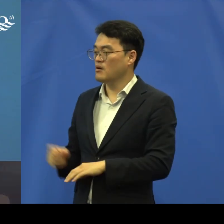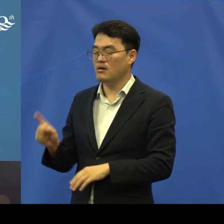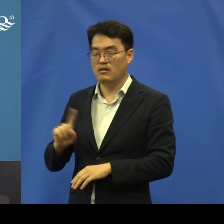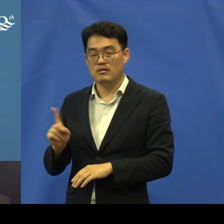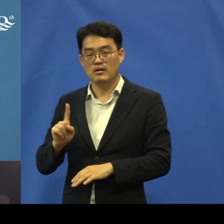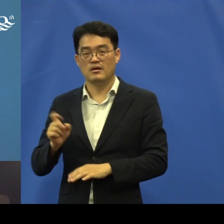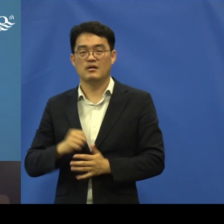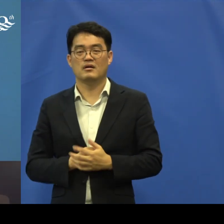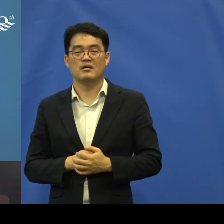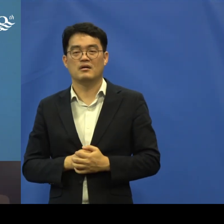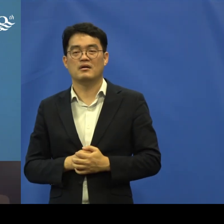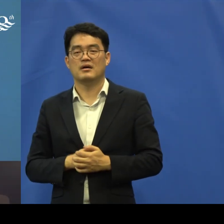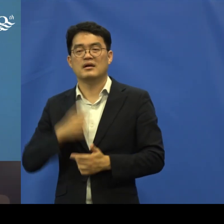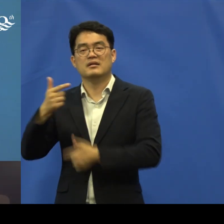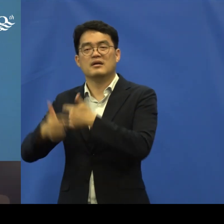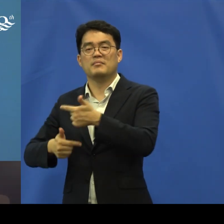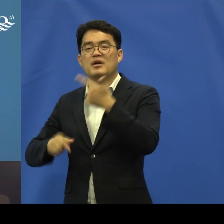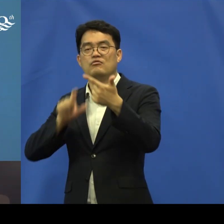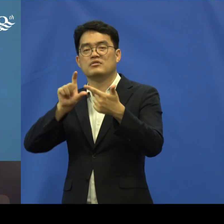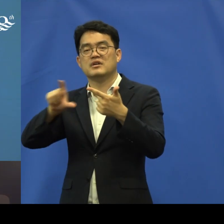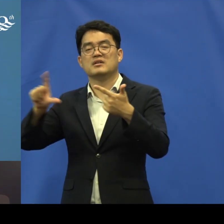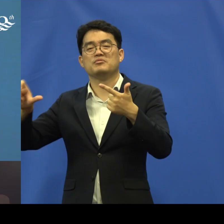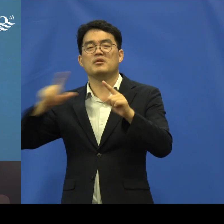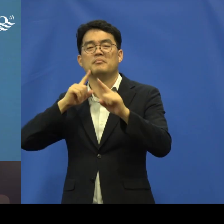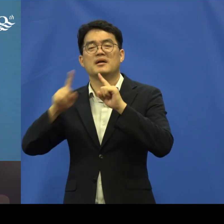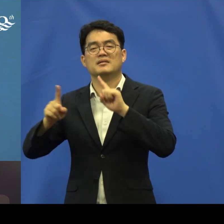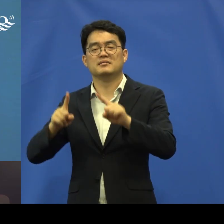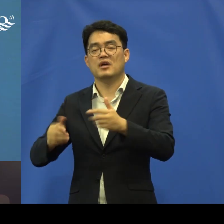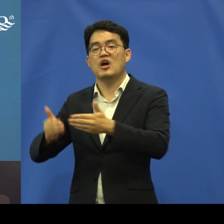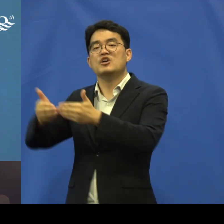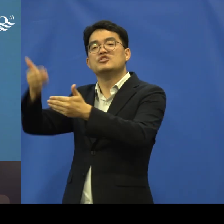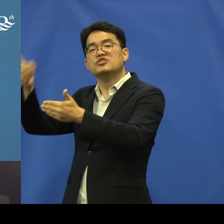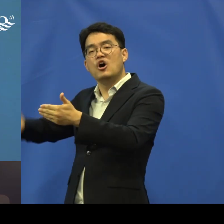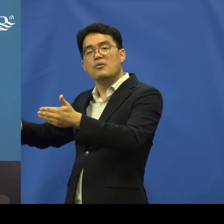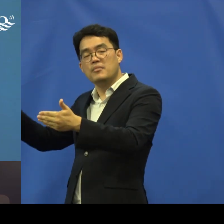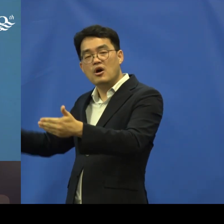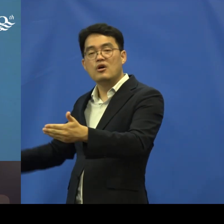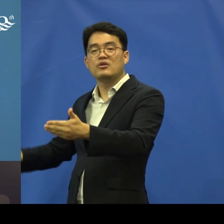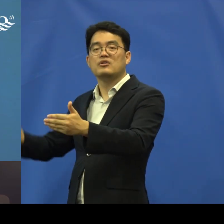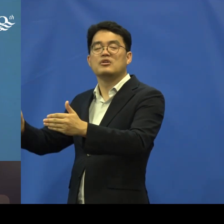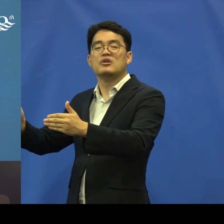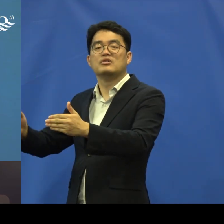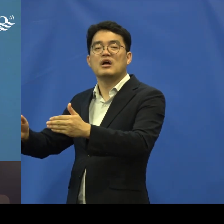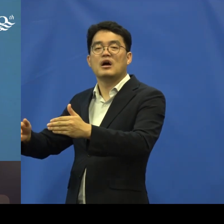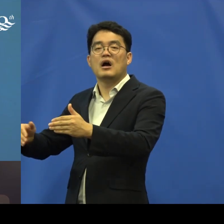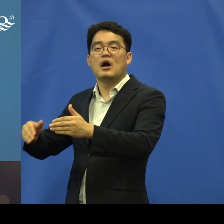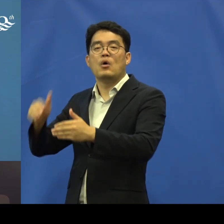성역사가 52일 만에 엘루를 25일에 끝남에